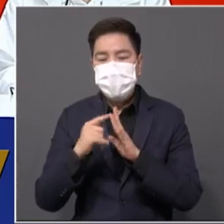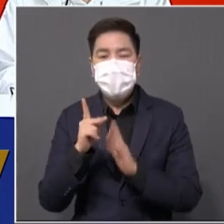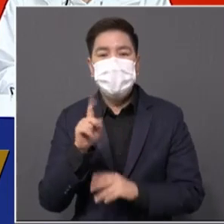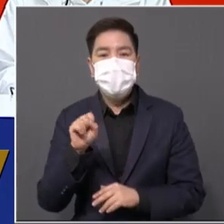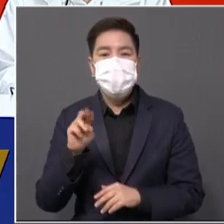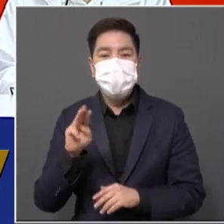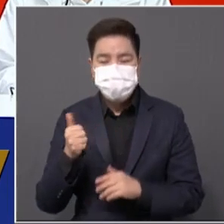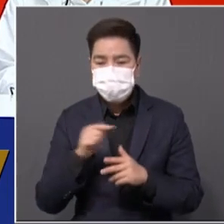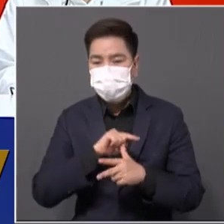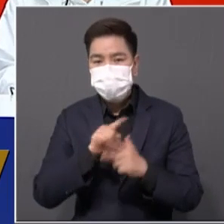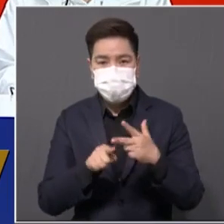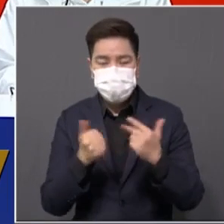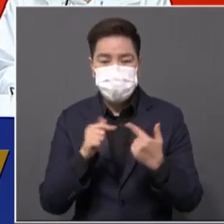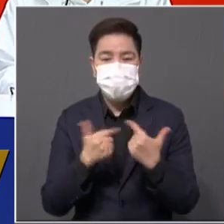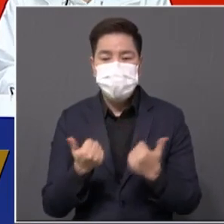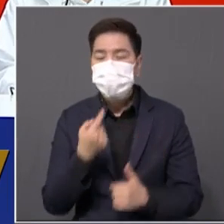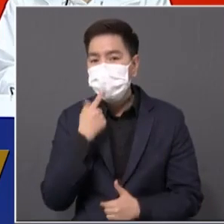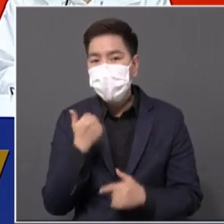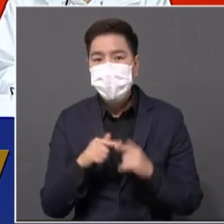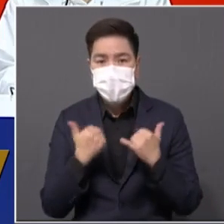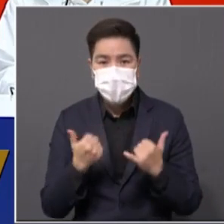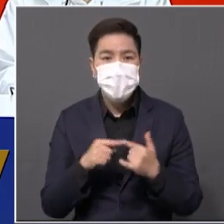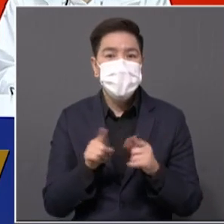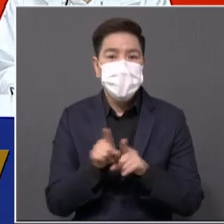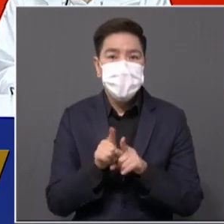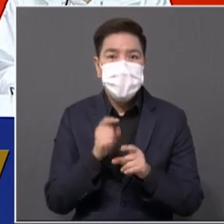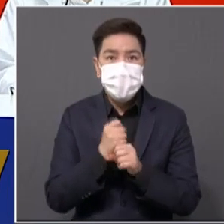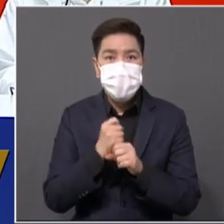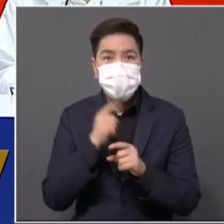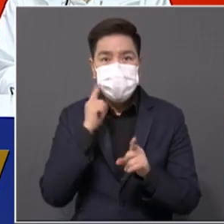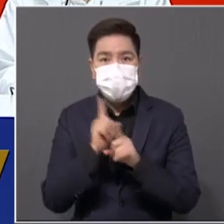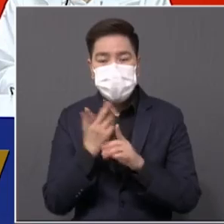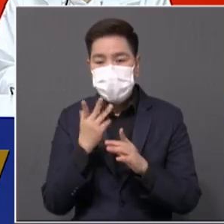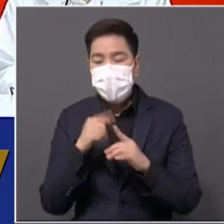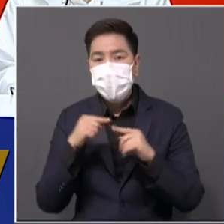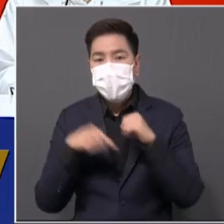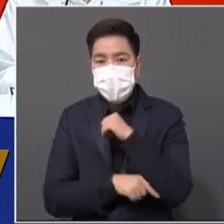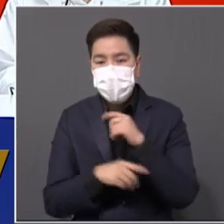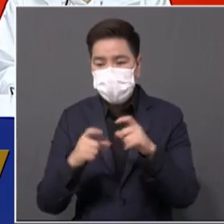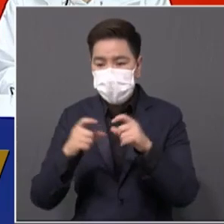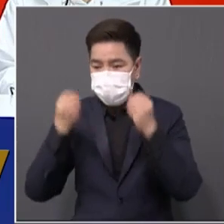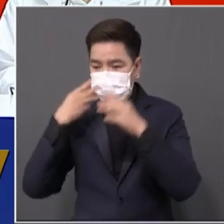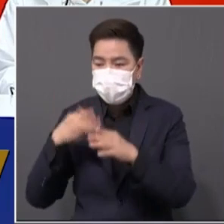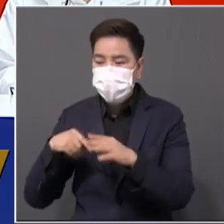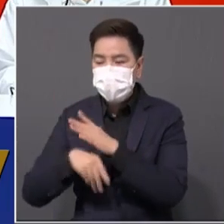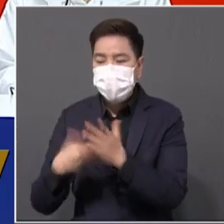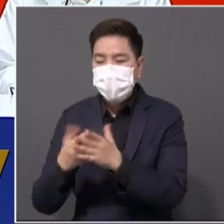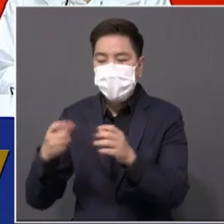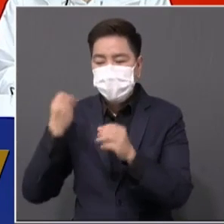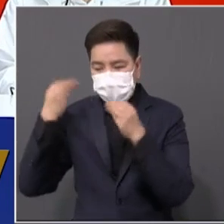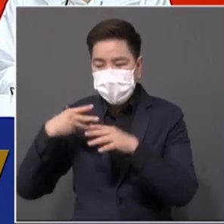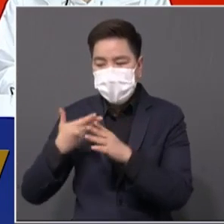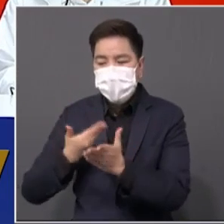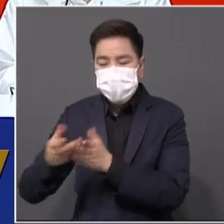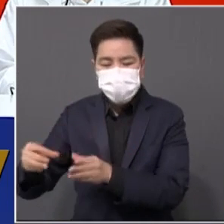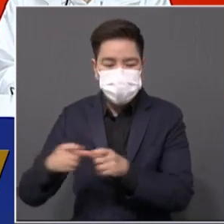สิริก็ได้เช่นกันนะคะทางคุณเสริฐเองยังบอกว่าสำหรับเรื่องของการทุจริตซื้อบัตรประชาชนไปลงคะแนนเสียงเลือกตั้ง